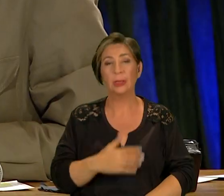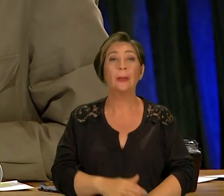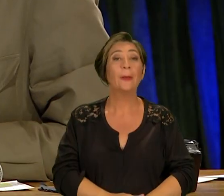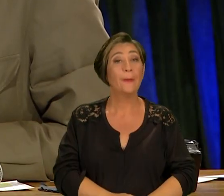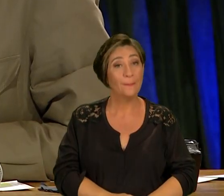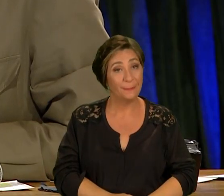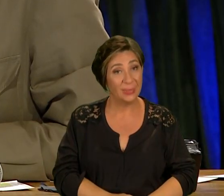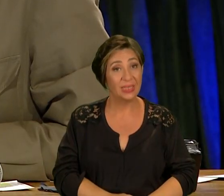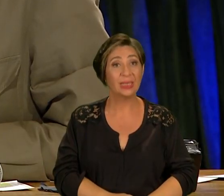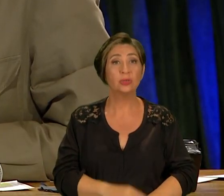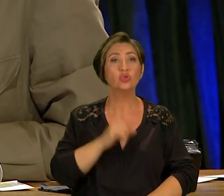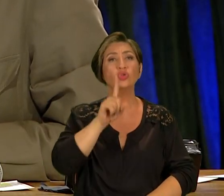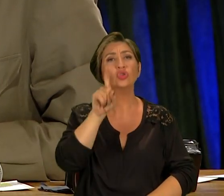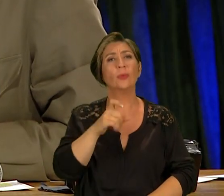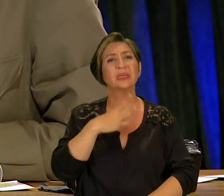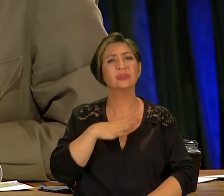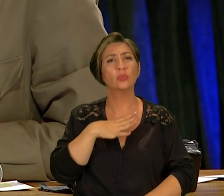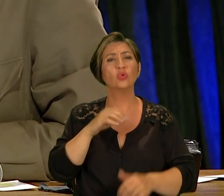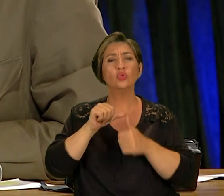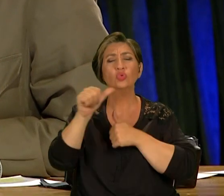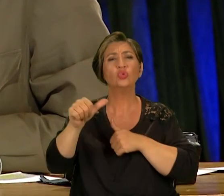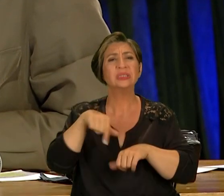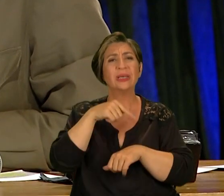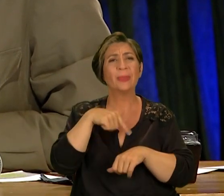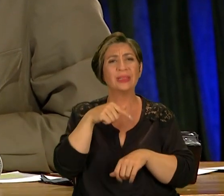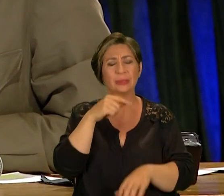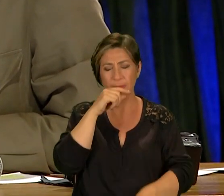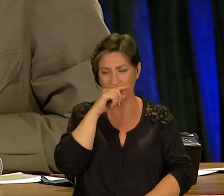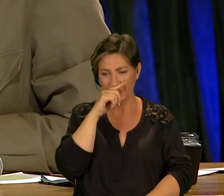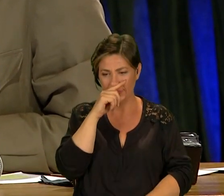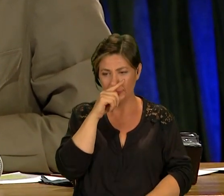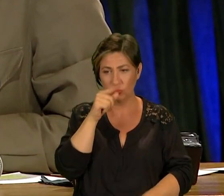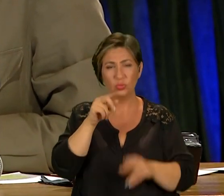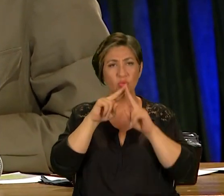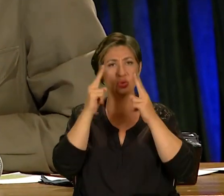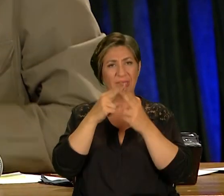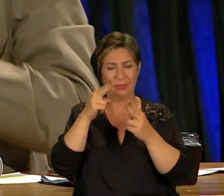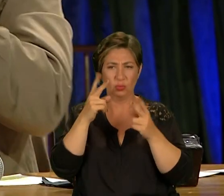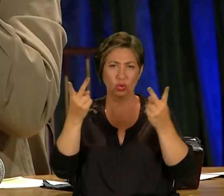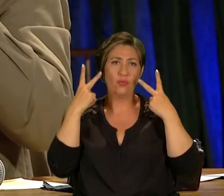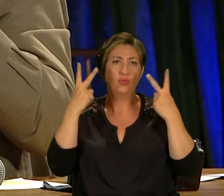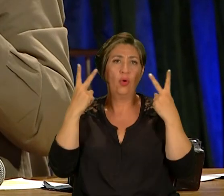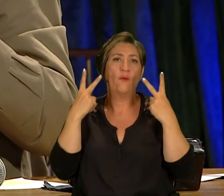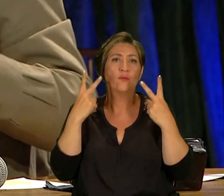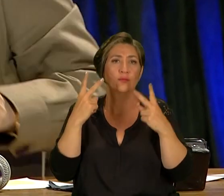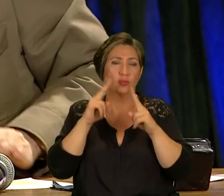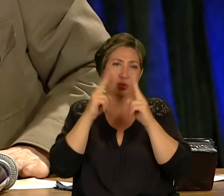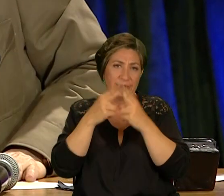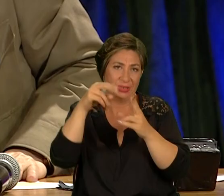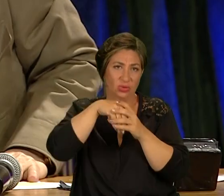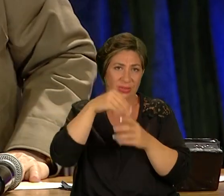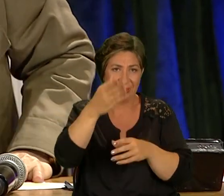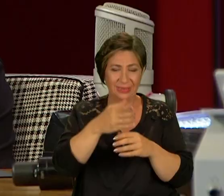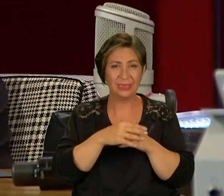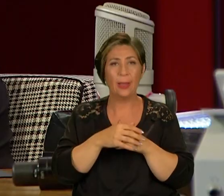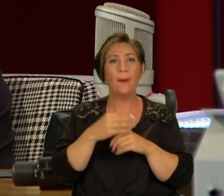Peki, şunu sormak istiyorum. Mesela uzun süredir bu dünyanın içindesin, gösteri evet. dünyasının içindesin.